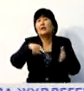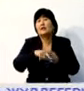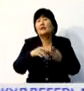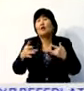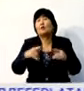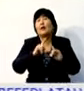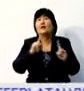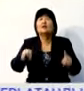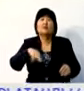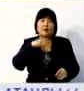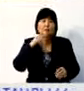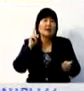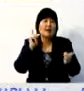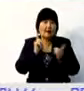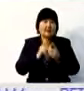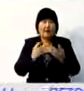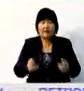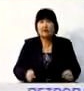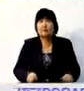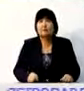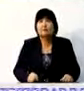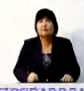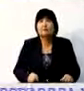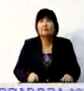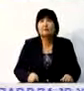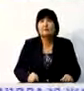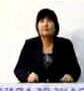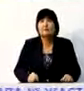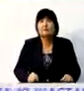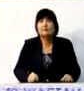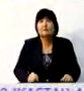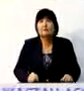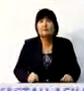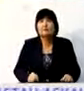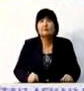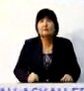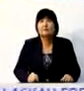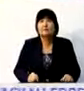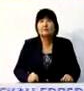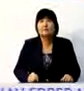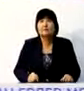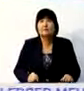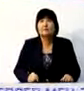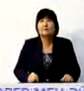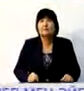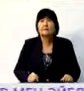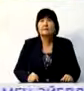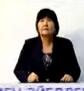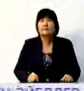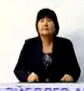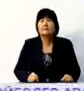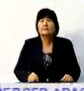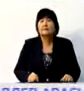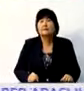ерекше ілтипатпен қарсы алды. Байрақ негіз таңбасы, береке құт арнасы,